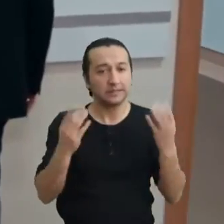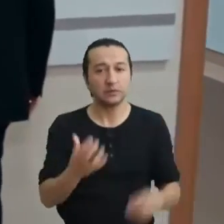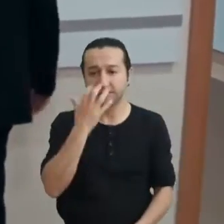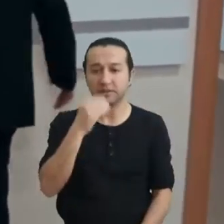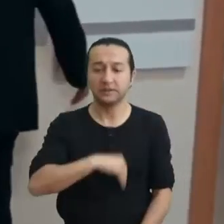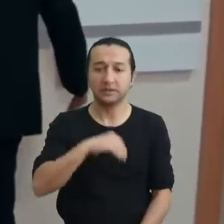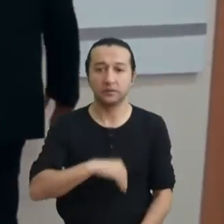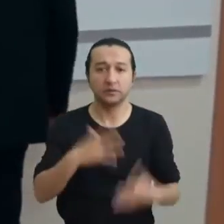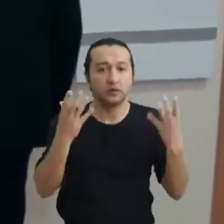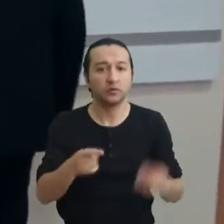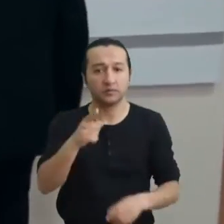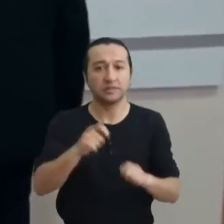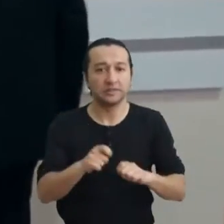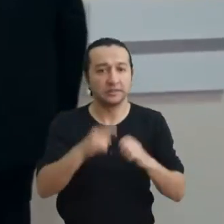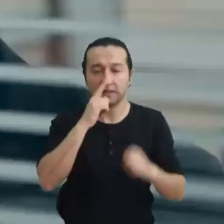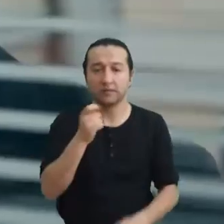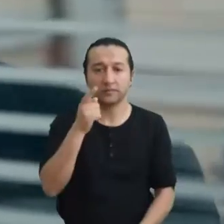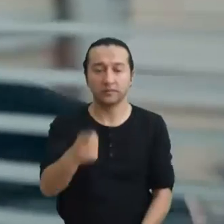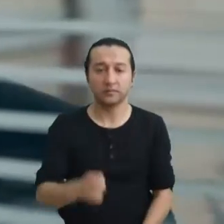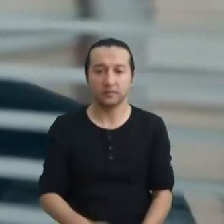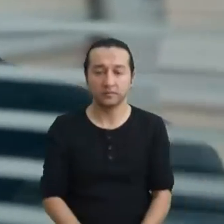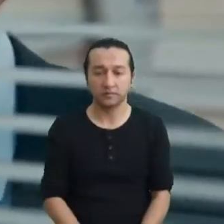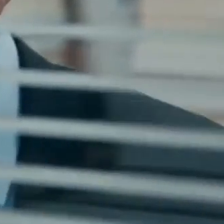bekliyoruz. Nasıl olur böyle bir şey ya?